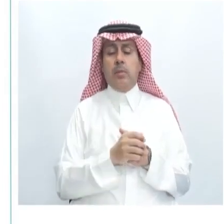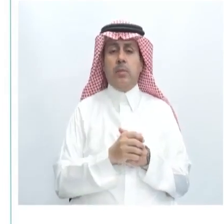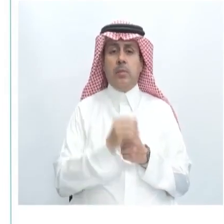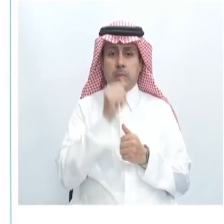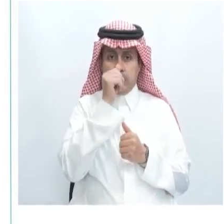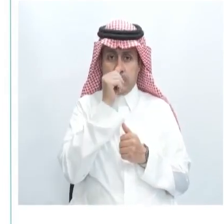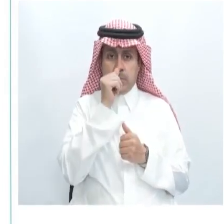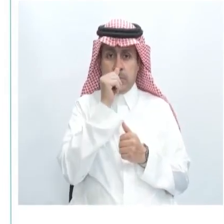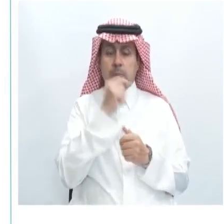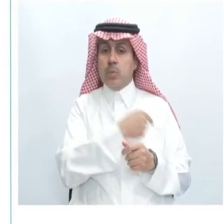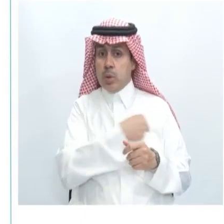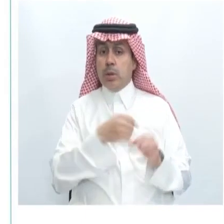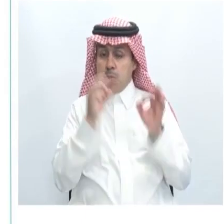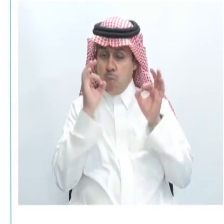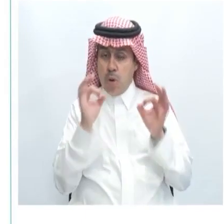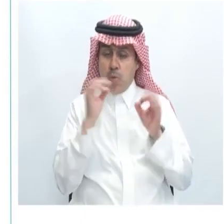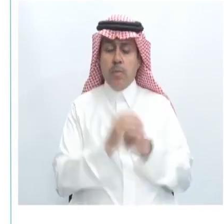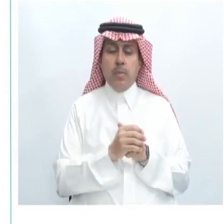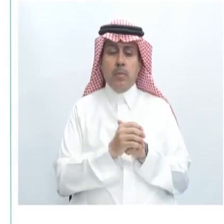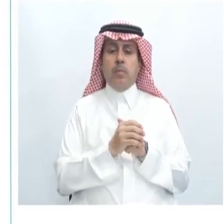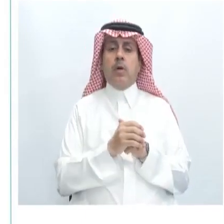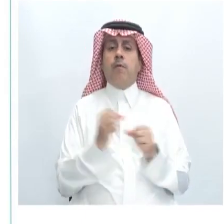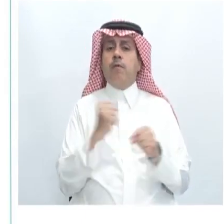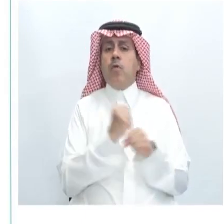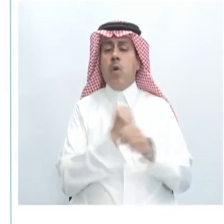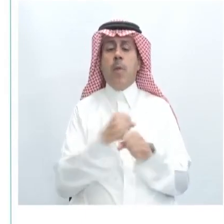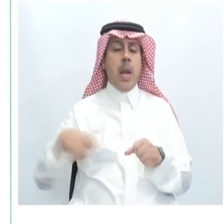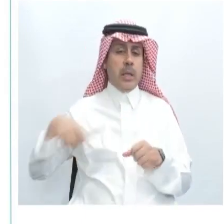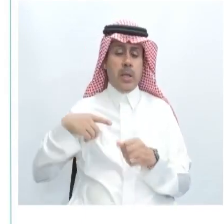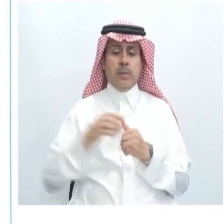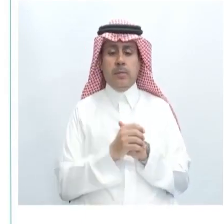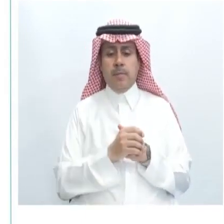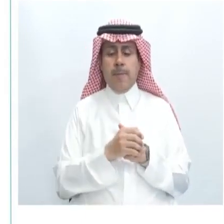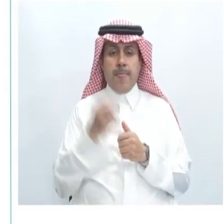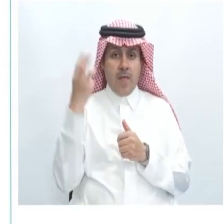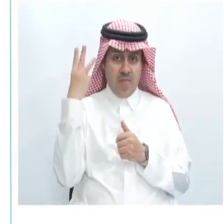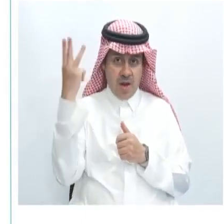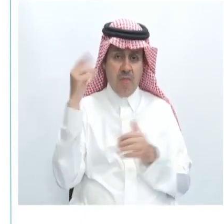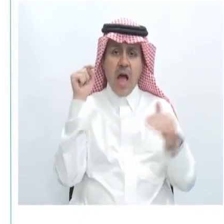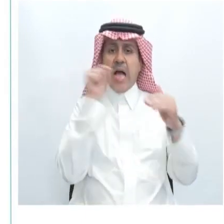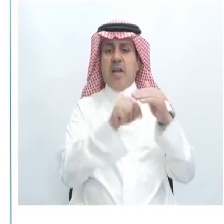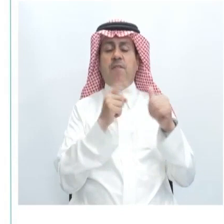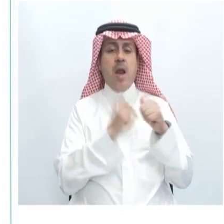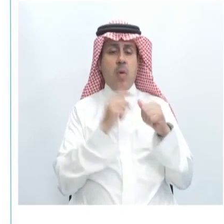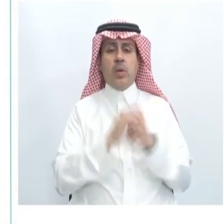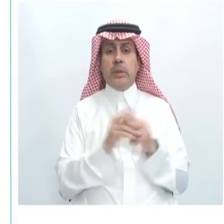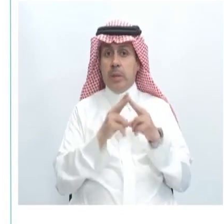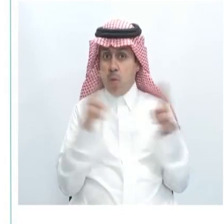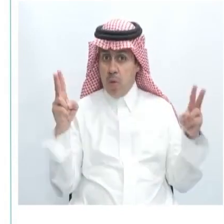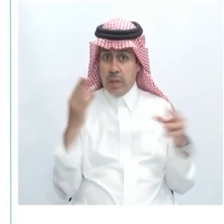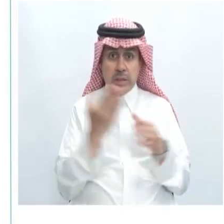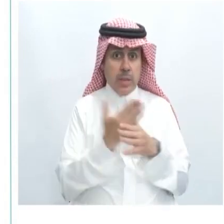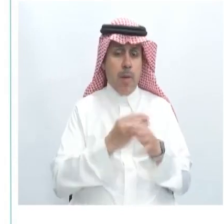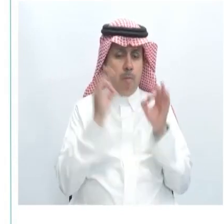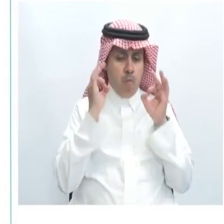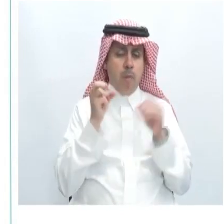مهمه بالتاكيد في اي عمل اداري لدينا ثلاث اهداف الهدف الاول توضيح سبب حاجه